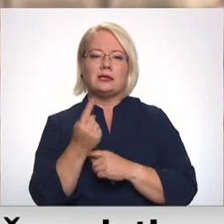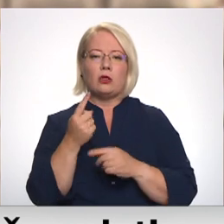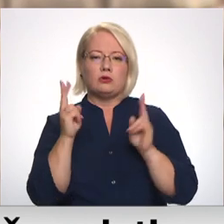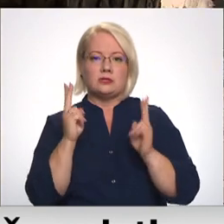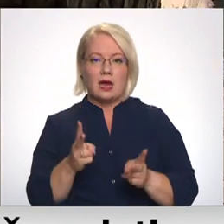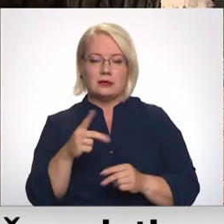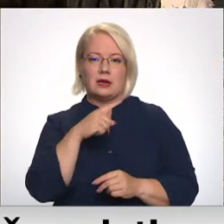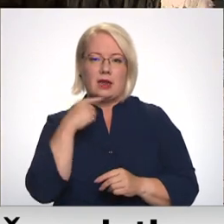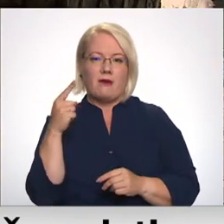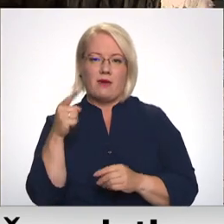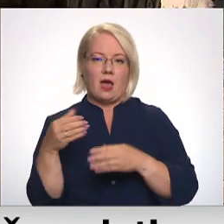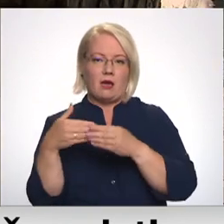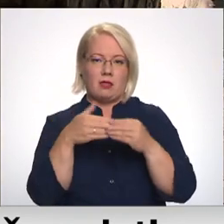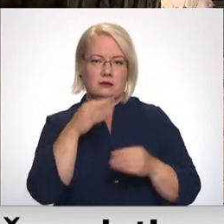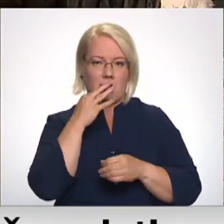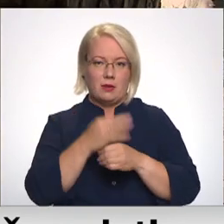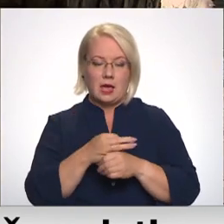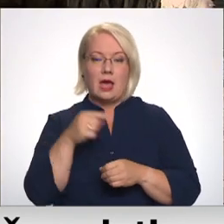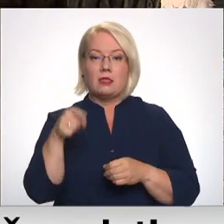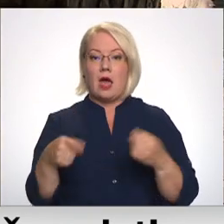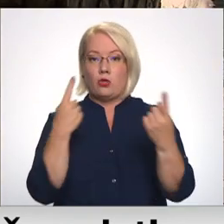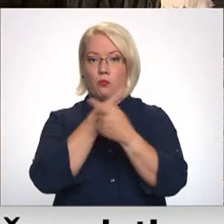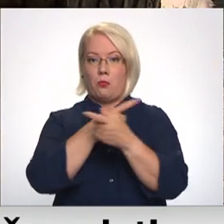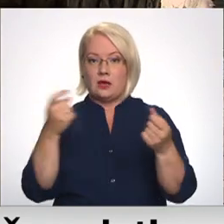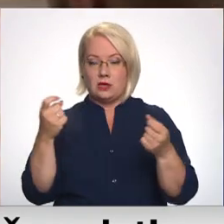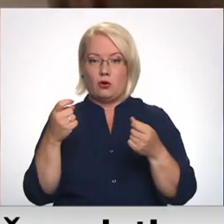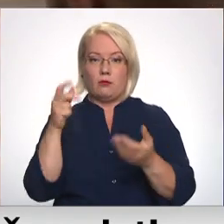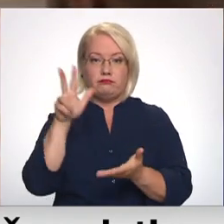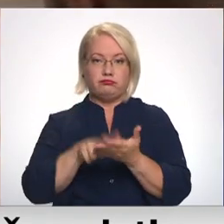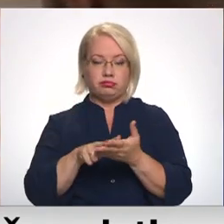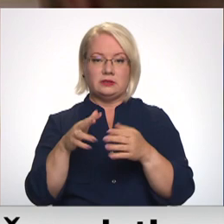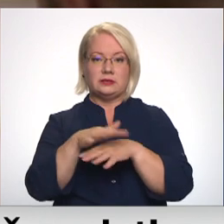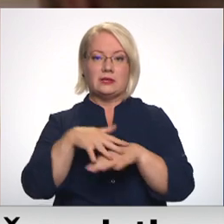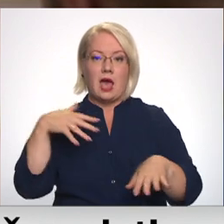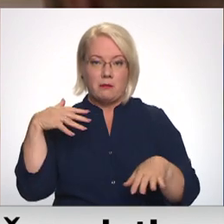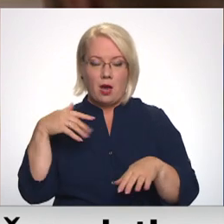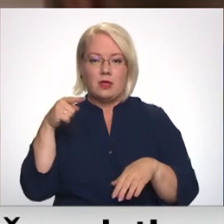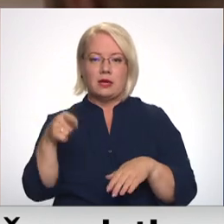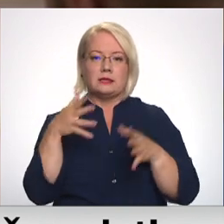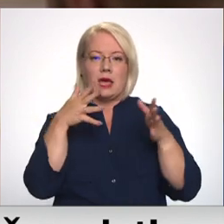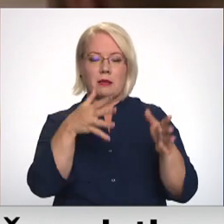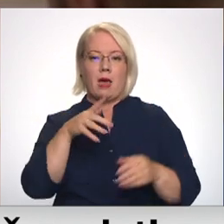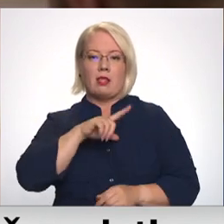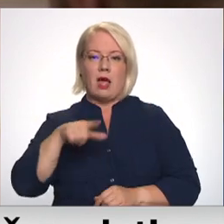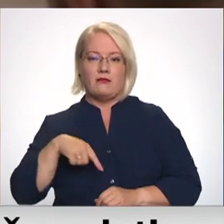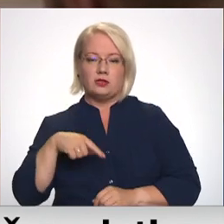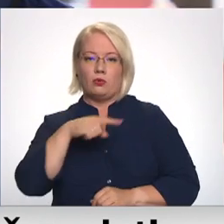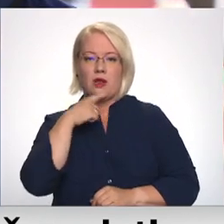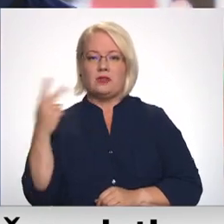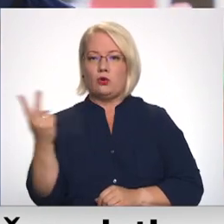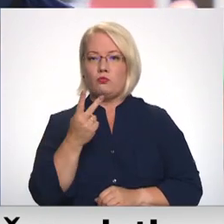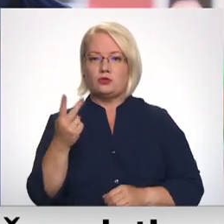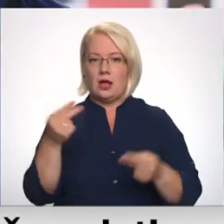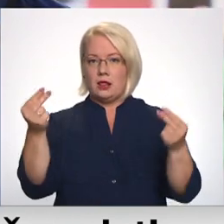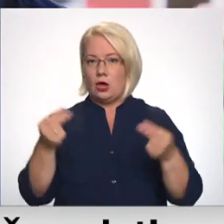Krievijai jāizjūt. Piemēram, ja šāds paziņojums tiktu pieņemts Saeimas plenārsēdē, tas varētu ietekmēt Latvijas un Krievijas divpusējās sadarbības